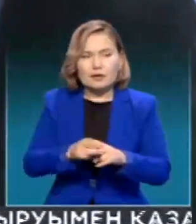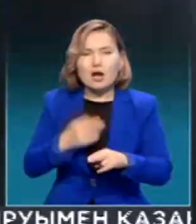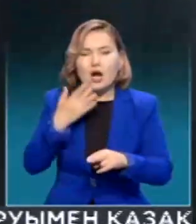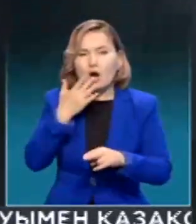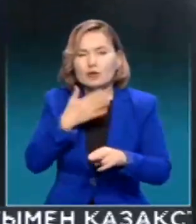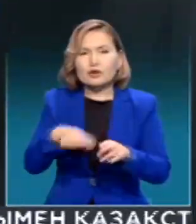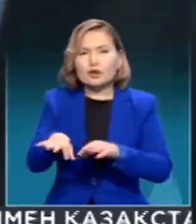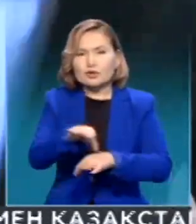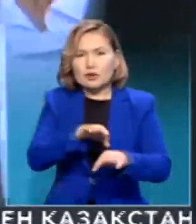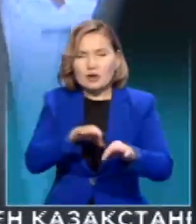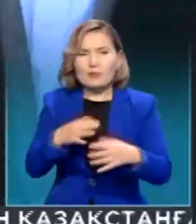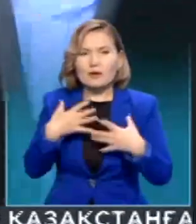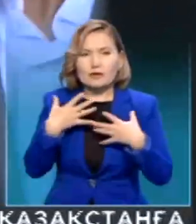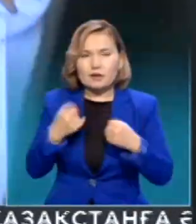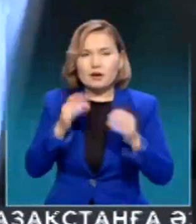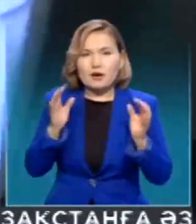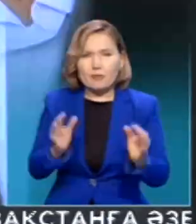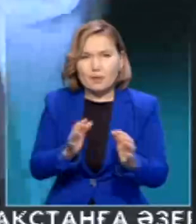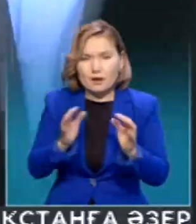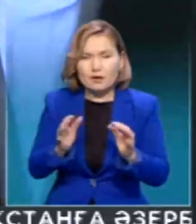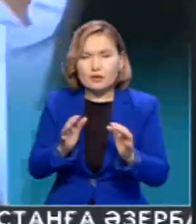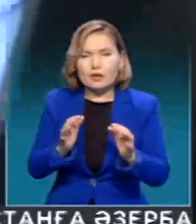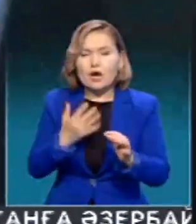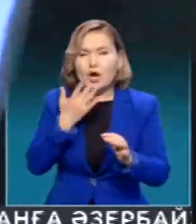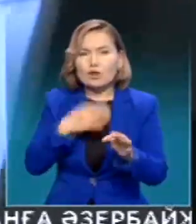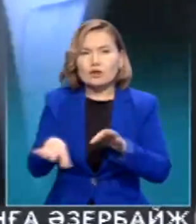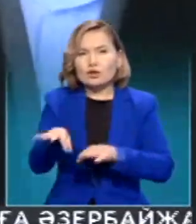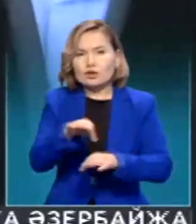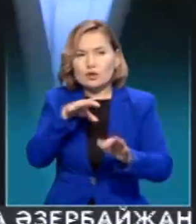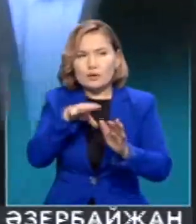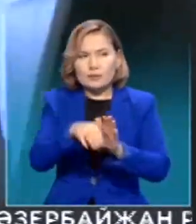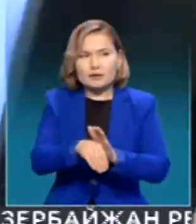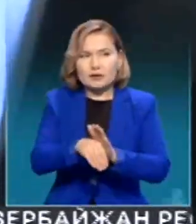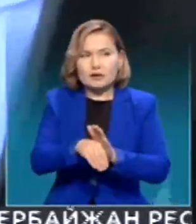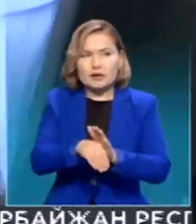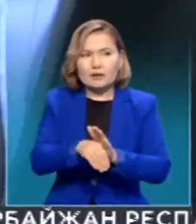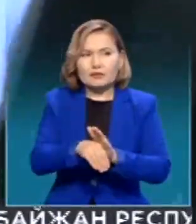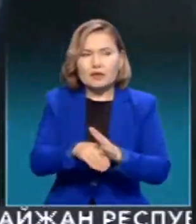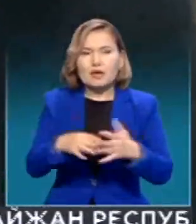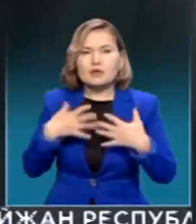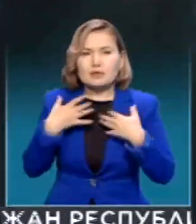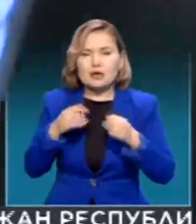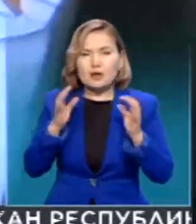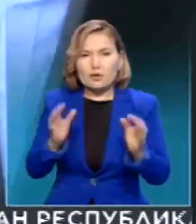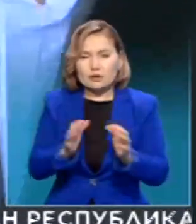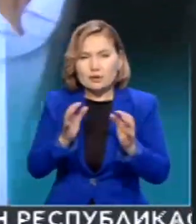Ұлттық жоба денсау ұлт атты. Ұлттық жобада саламатты өмір салтын